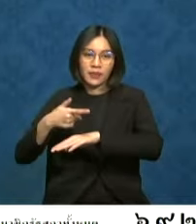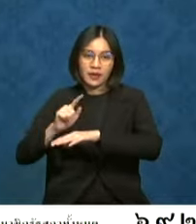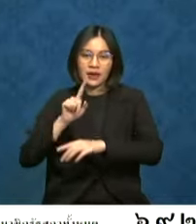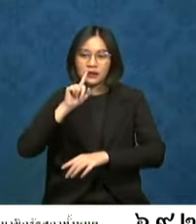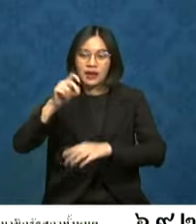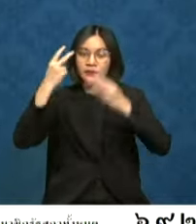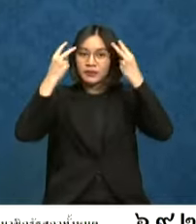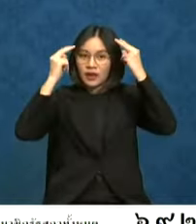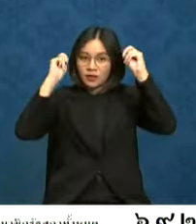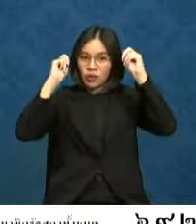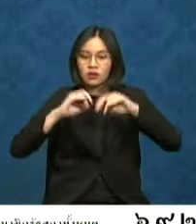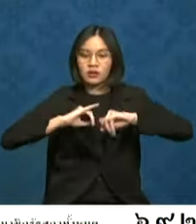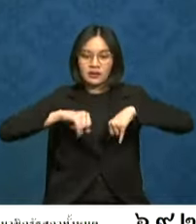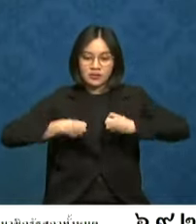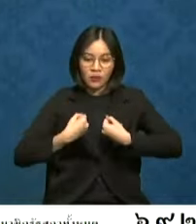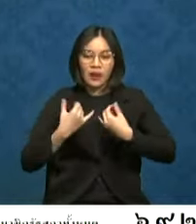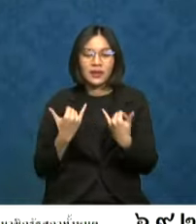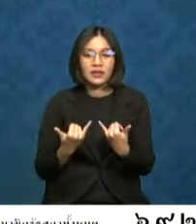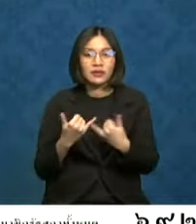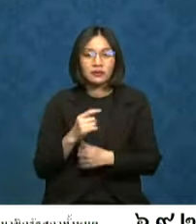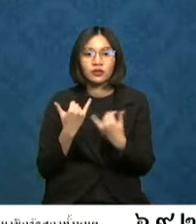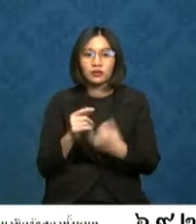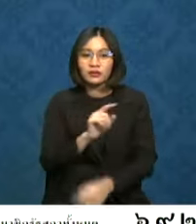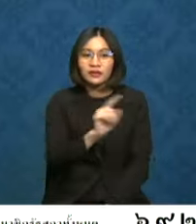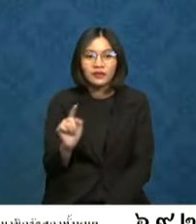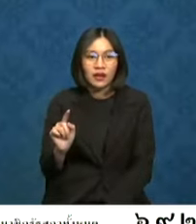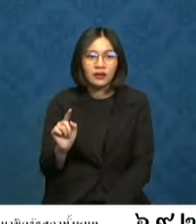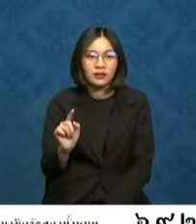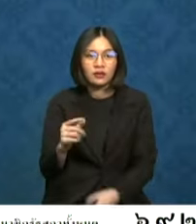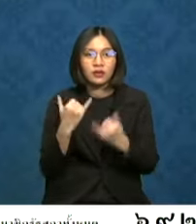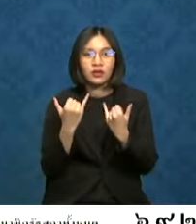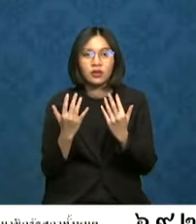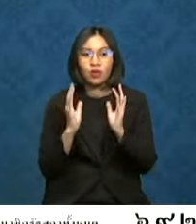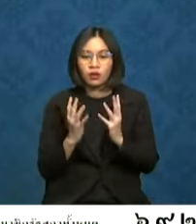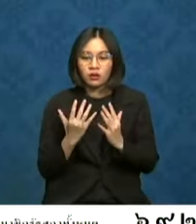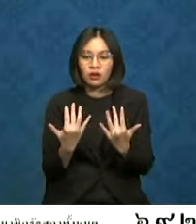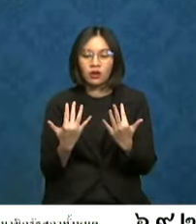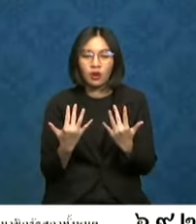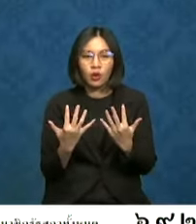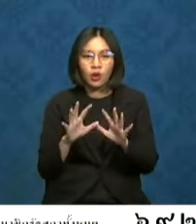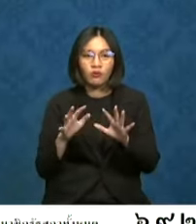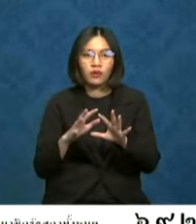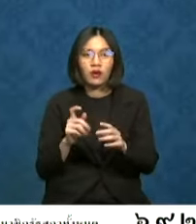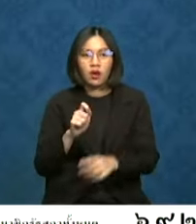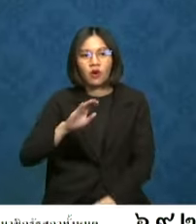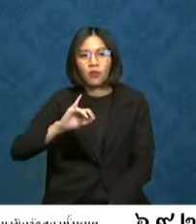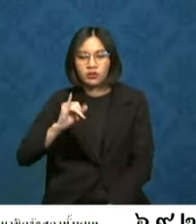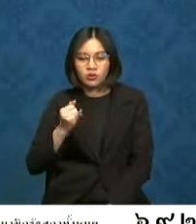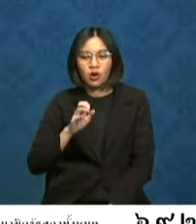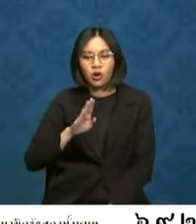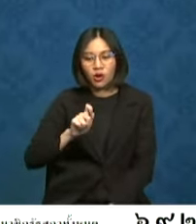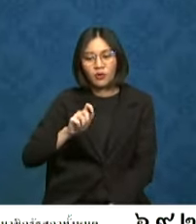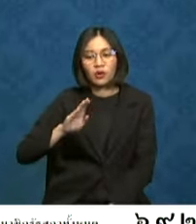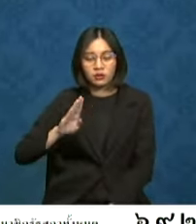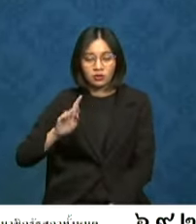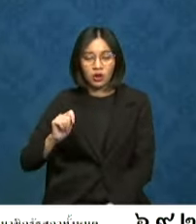านในยกให้หน่อยครับเจ้าภาพงานนี้อยู่ไหนครับแขกเรือรอเต็แล้นะครับท้องถินรอเจาภาพงานกระจายอำนาอยู่คร